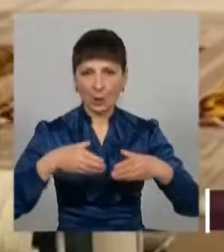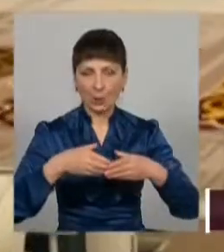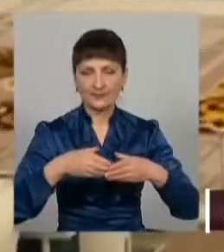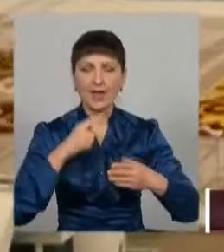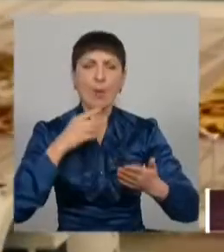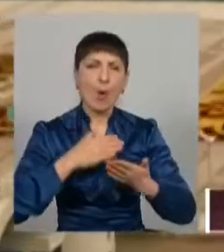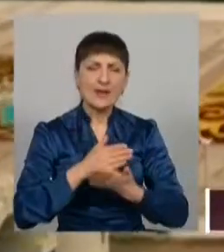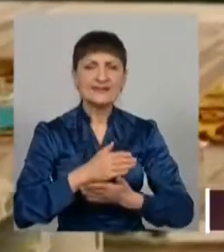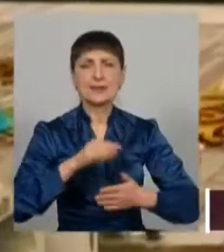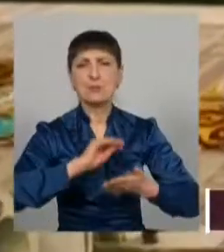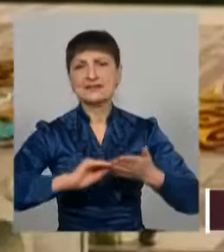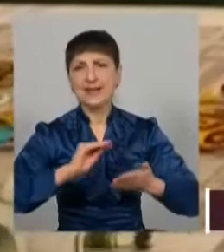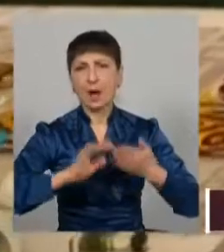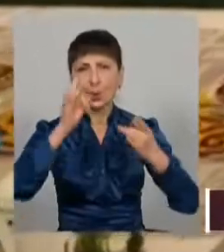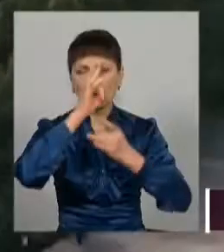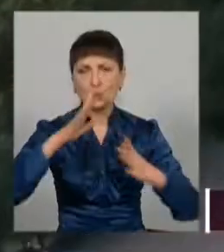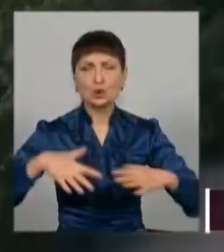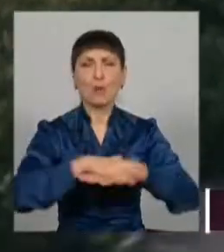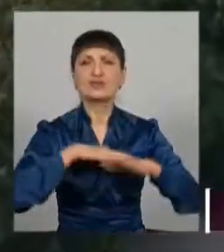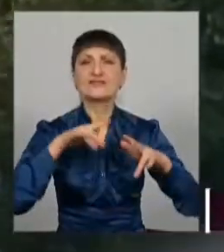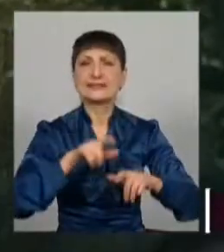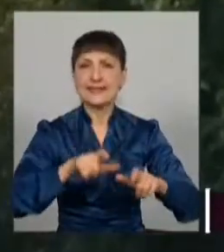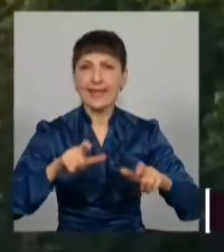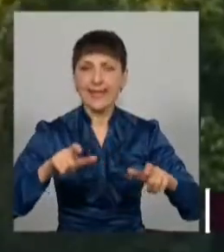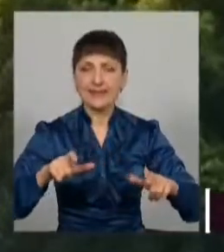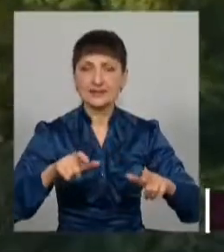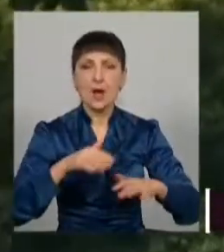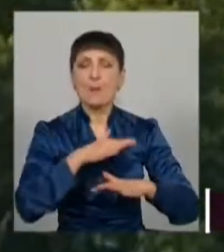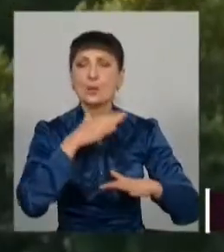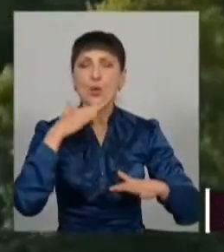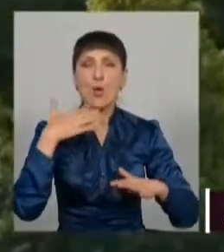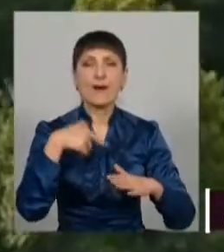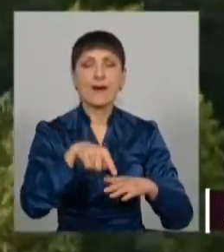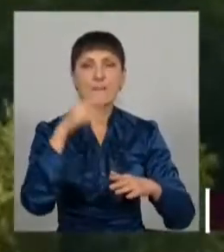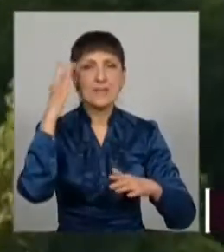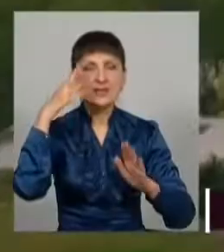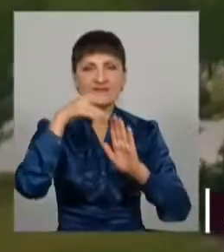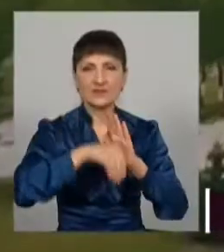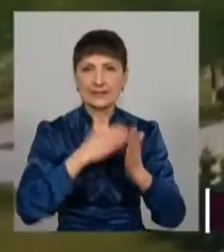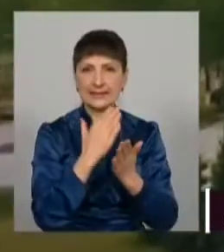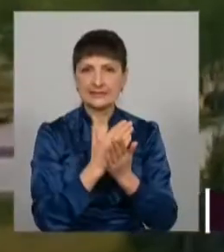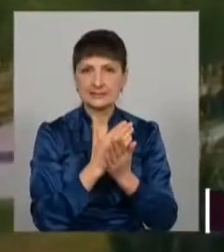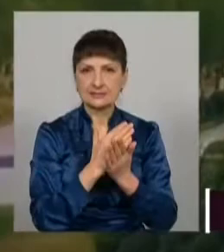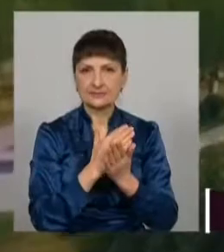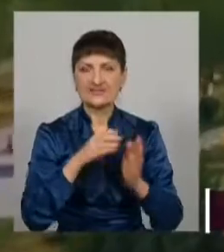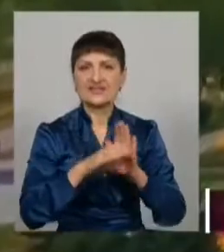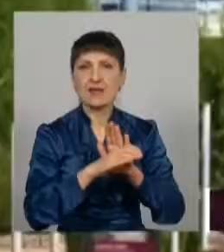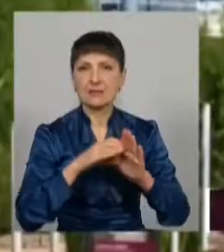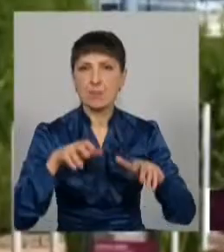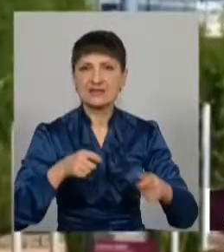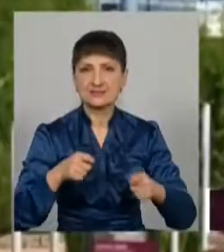Политологи, писатели, культурные и общественные деятели выделяют несколько главных тезисов в статье президента. Знание родного